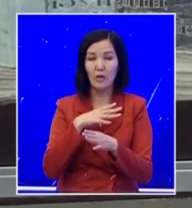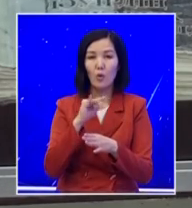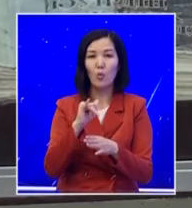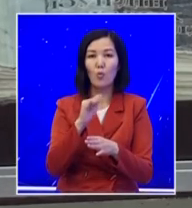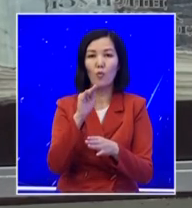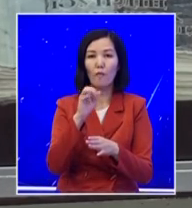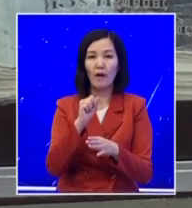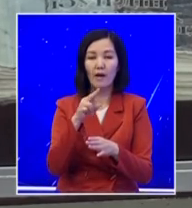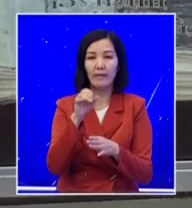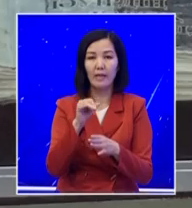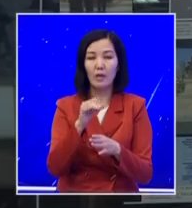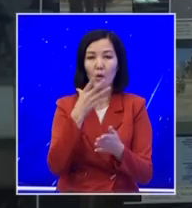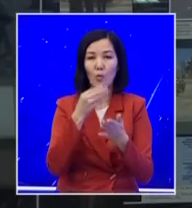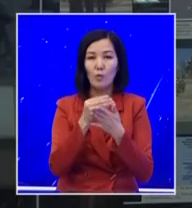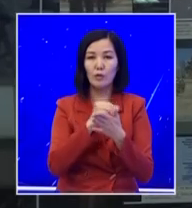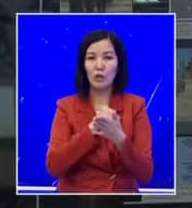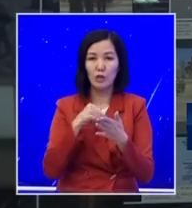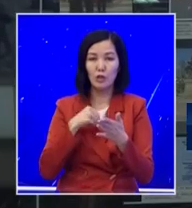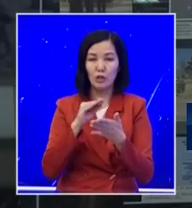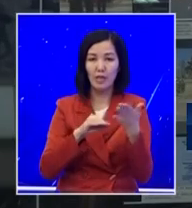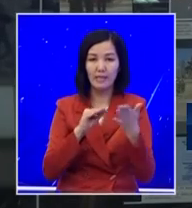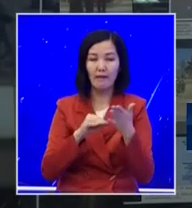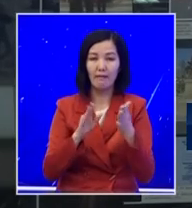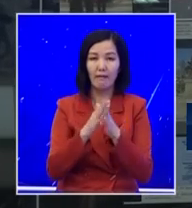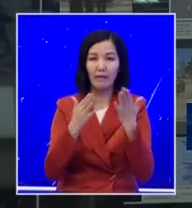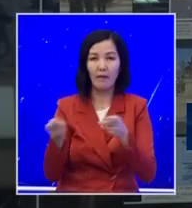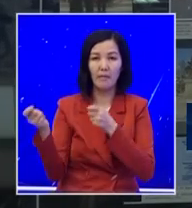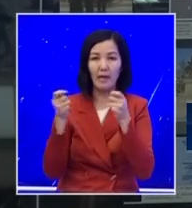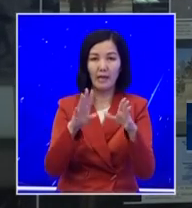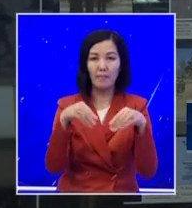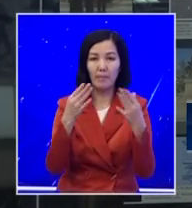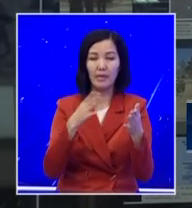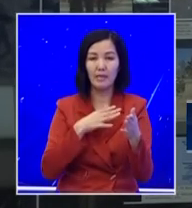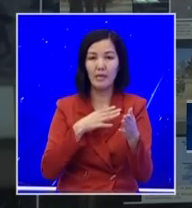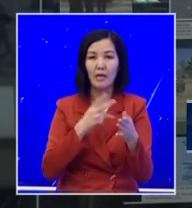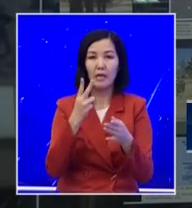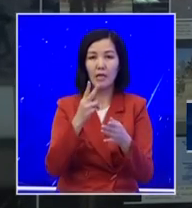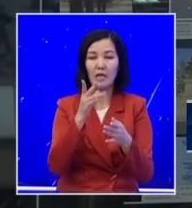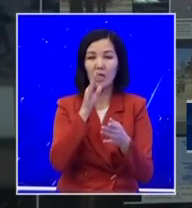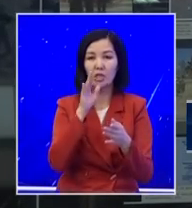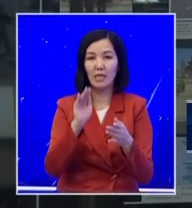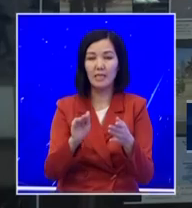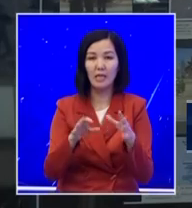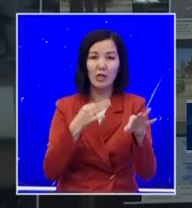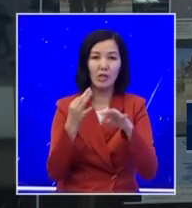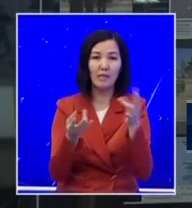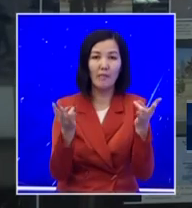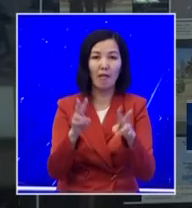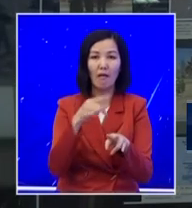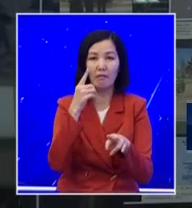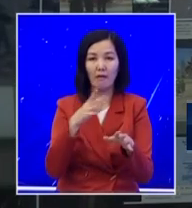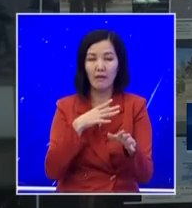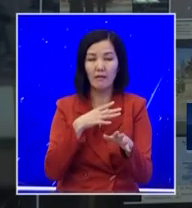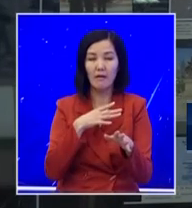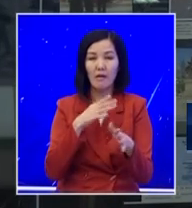жаңа өзінің жазған кітабын әкеп тастады, берді. Ол кітапта жаңа өзінің 2 жасында жетім қалғанын айтады.